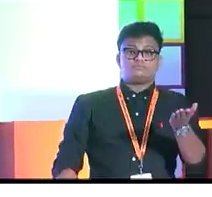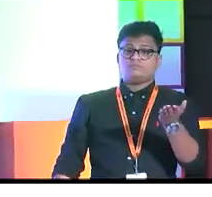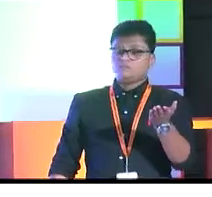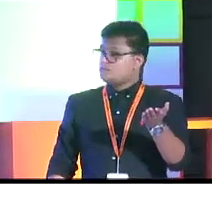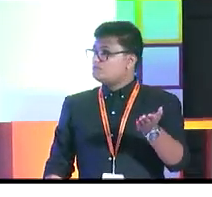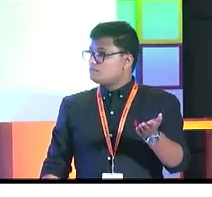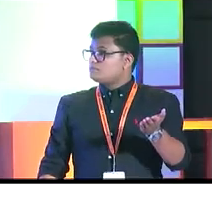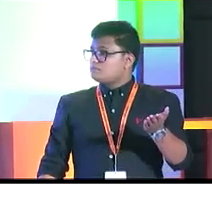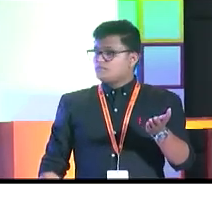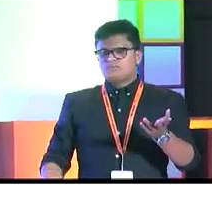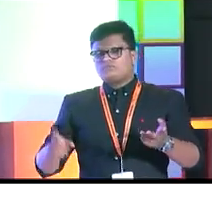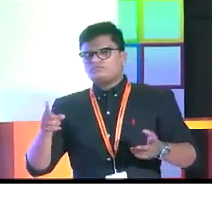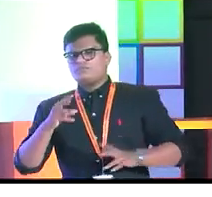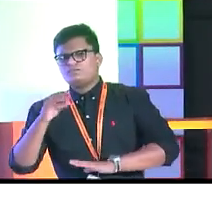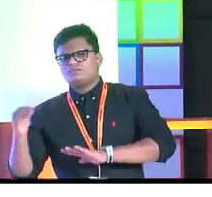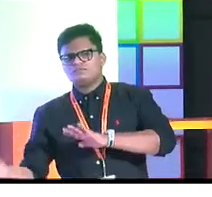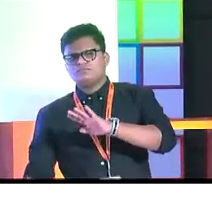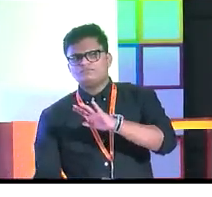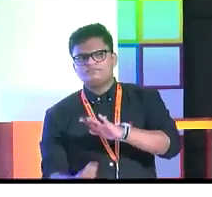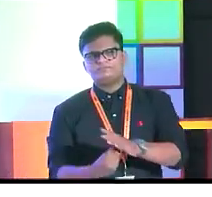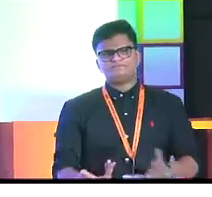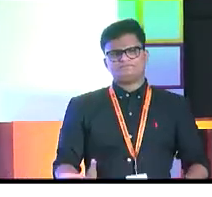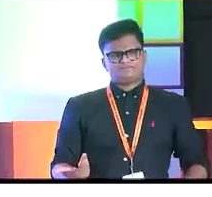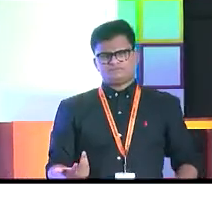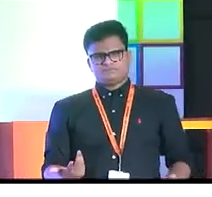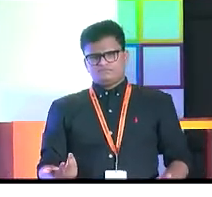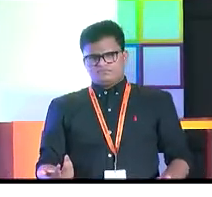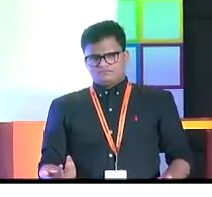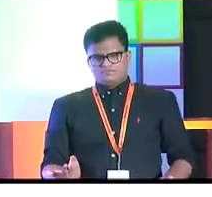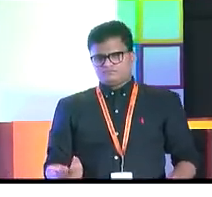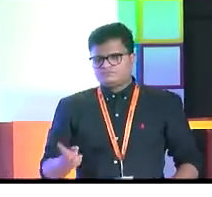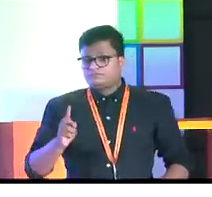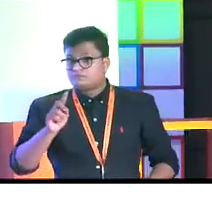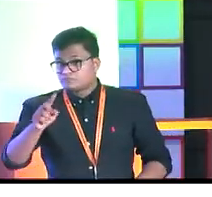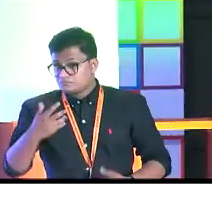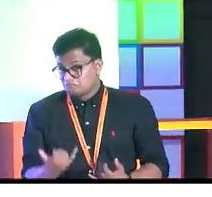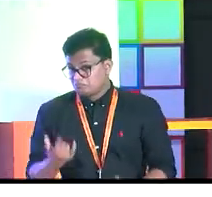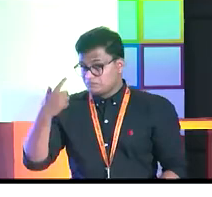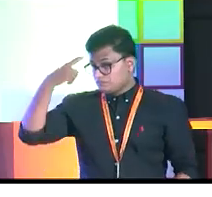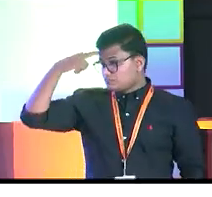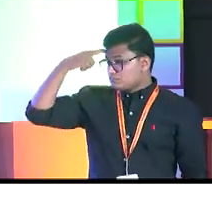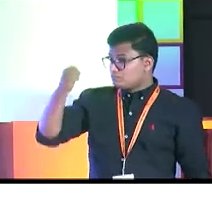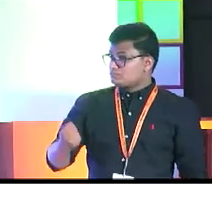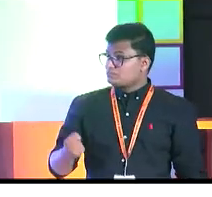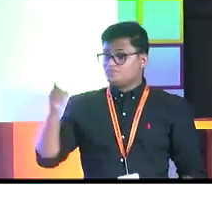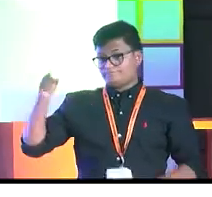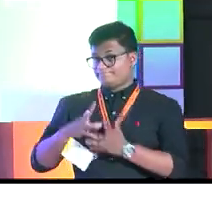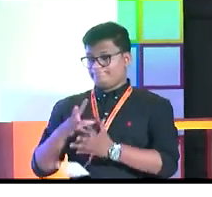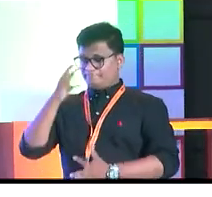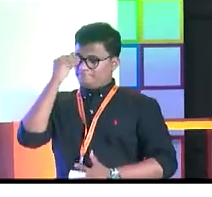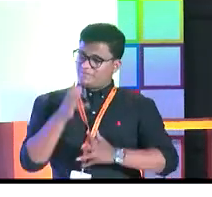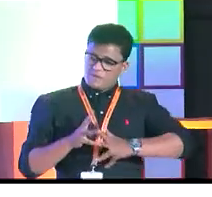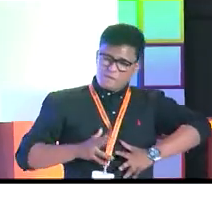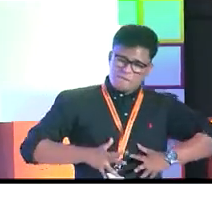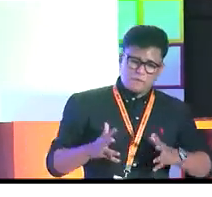कभी ब्राइब का भी बात नहीं होता तो मुझे आज तक याद है और शायद दैट वॉज अ वेरी बिग लर्निंग फॉर मी